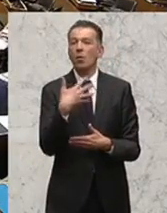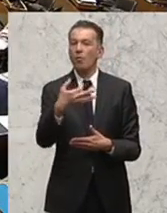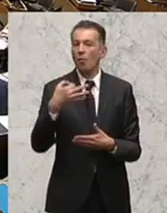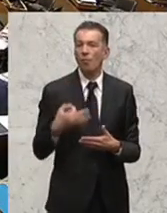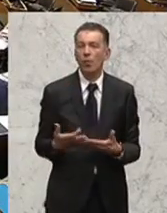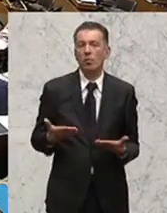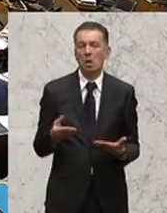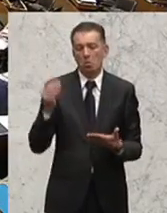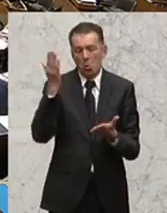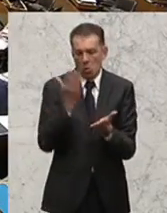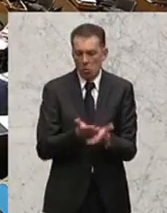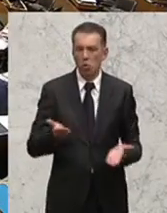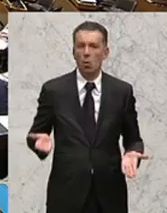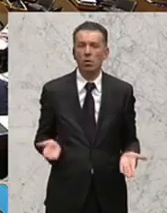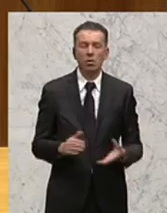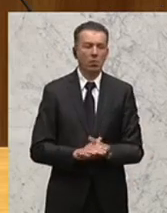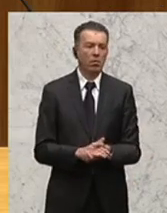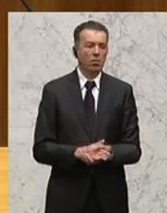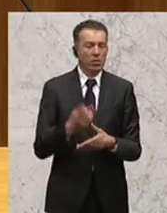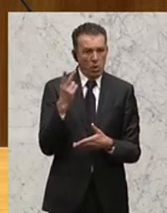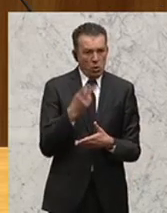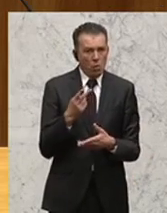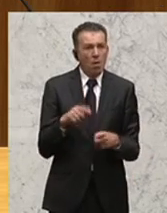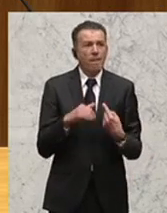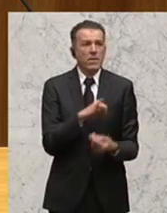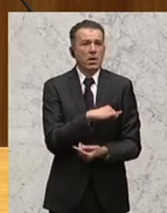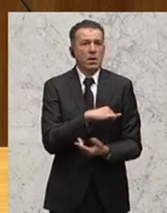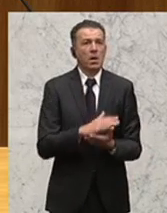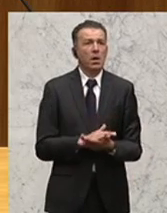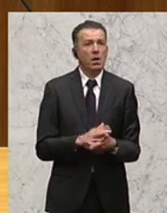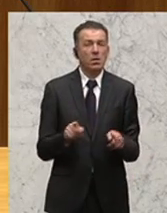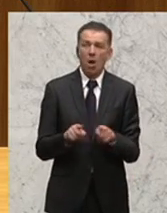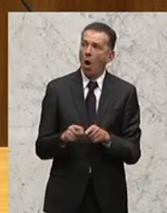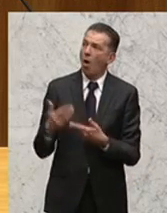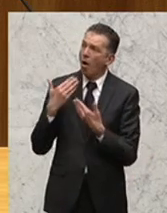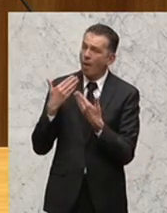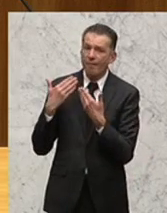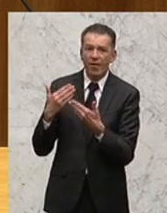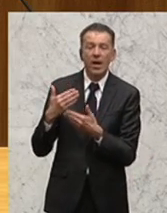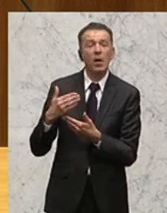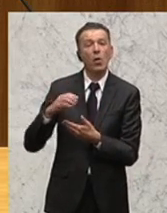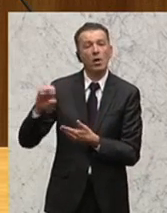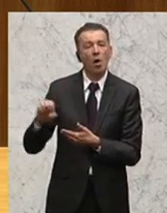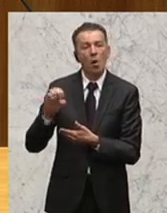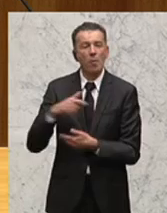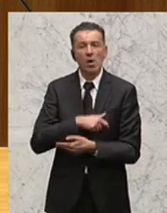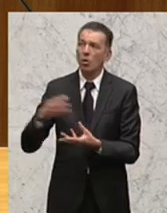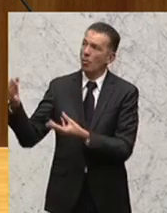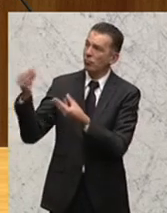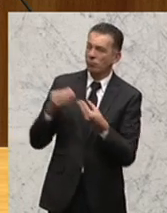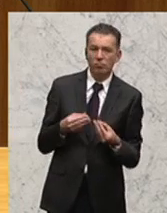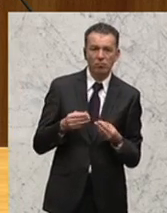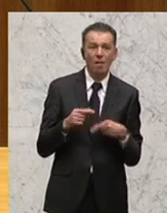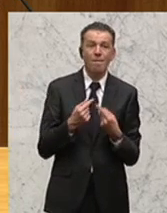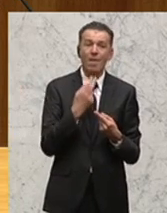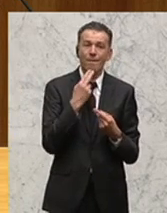ich glaube durchaus, dass wir hier natürlich daran interessiert sind, auch Anregungen anzunehmen von der Europäischen Kommission, weil wir wollen ja wieder an die